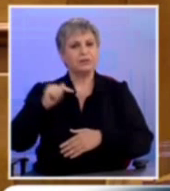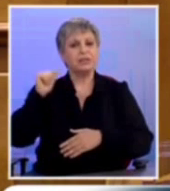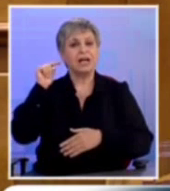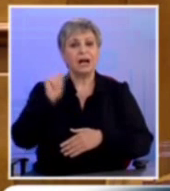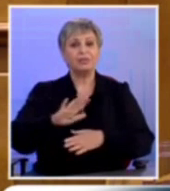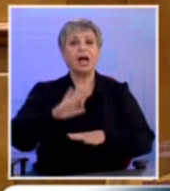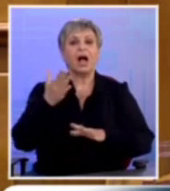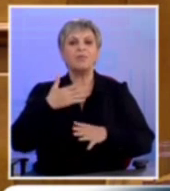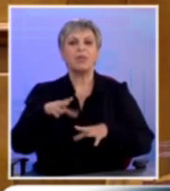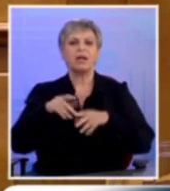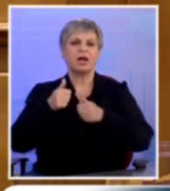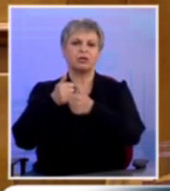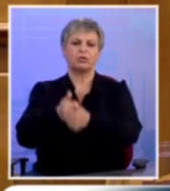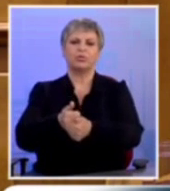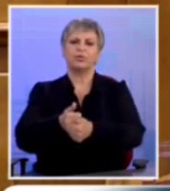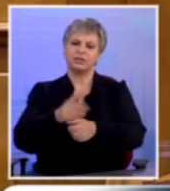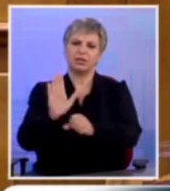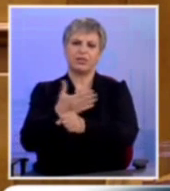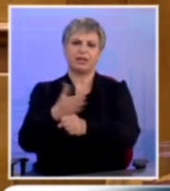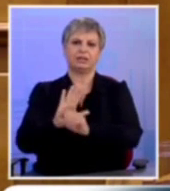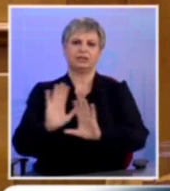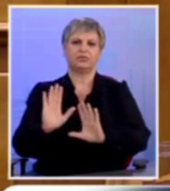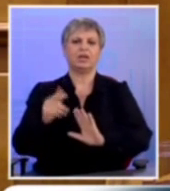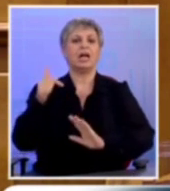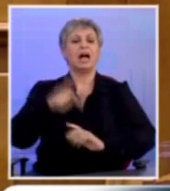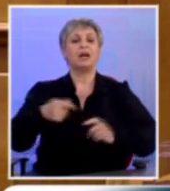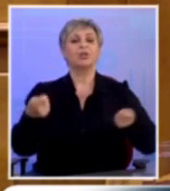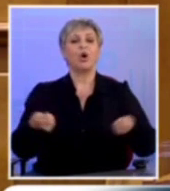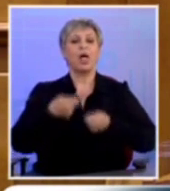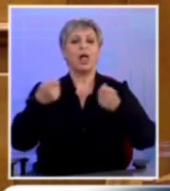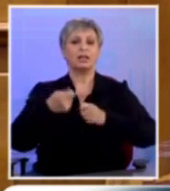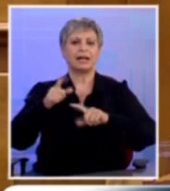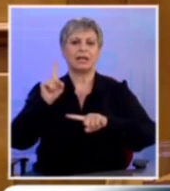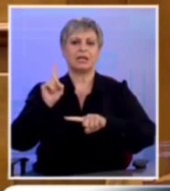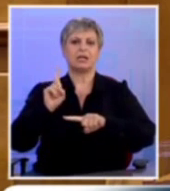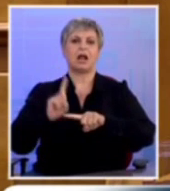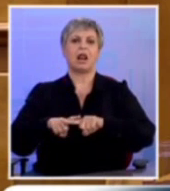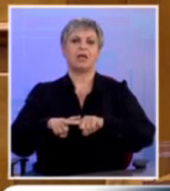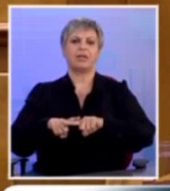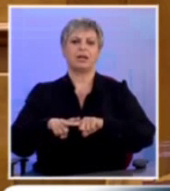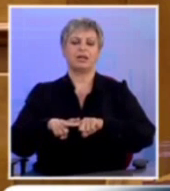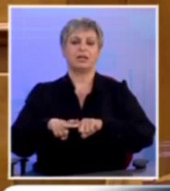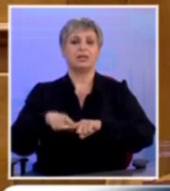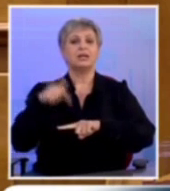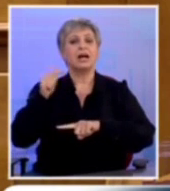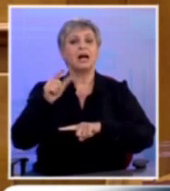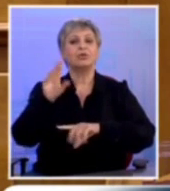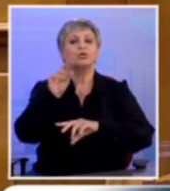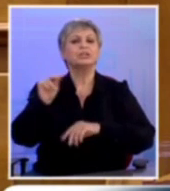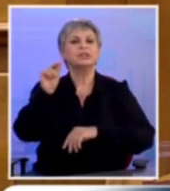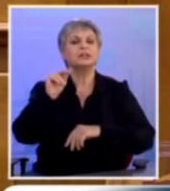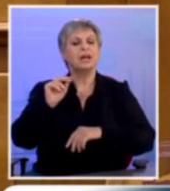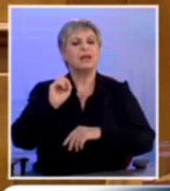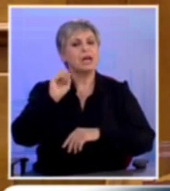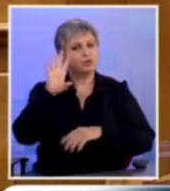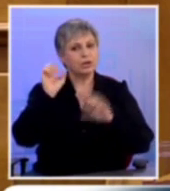είμαστε υπερήφανοι γιατί συζητείται παντού. Παντού αλλού, αλλά όχι εδώ μέσα. Άλλη μια